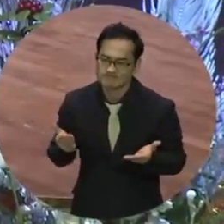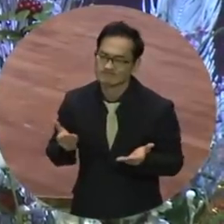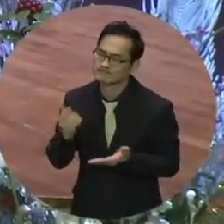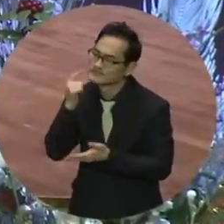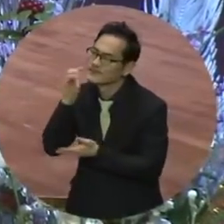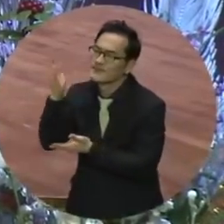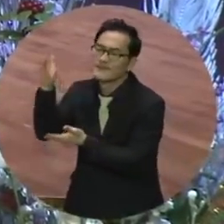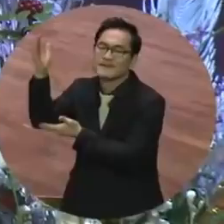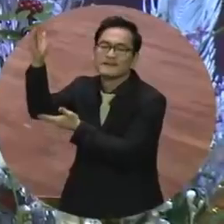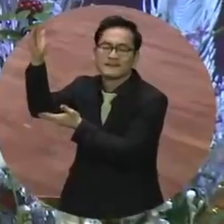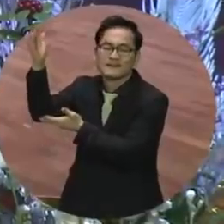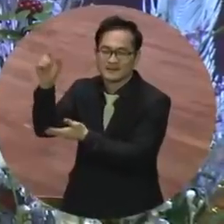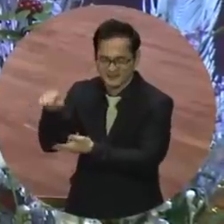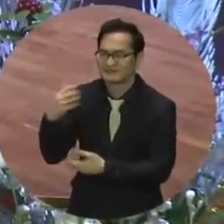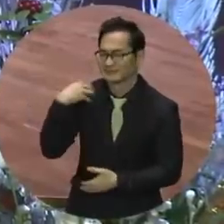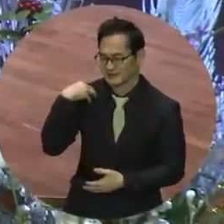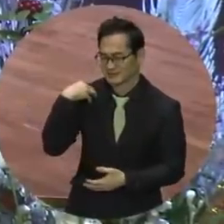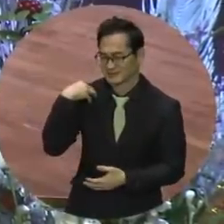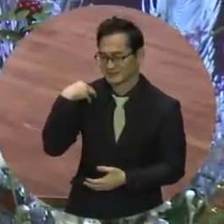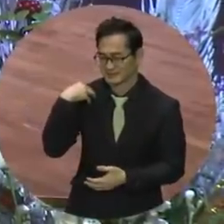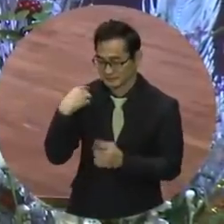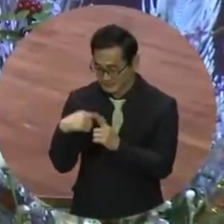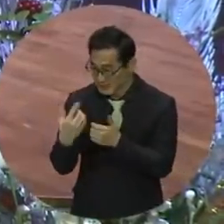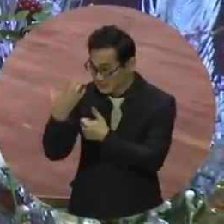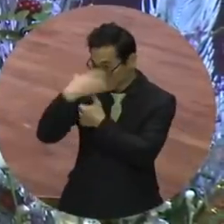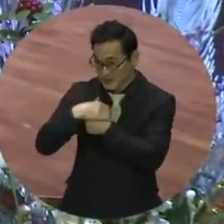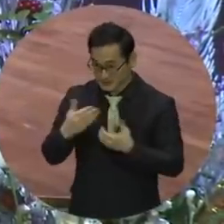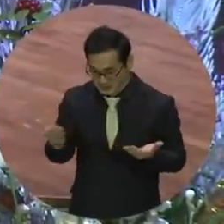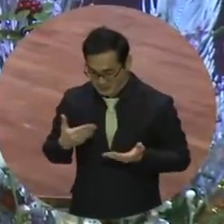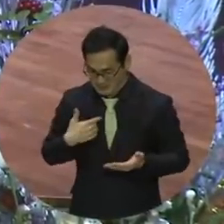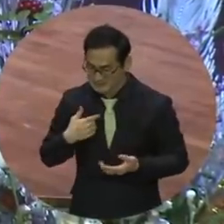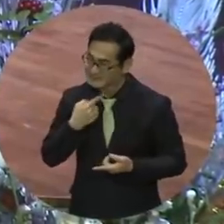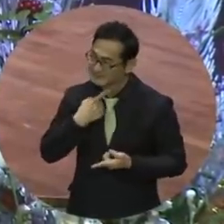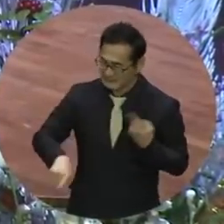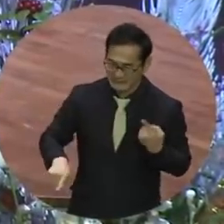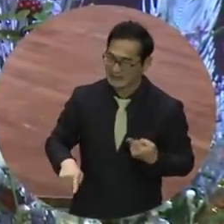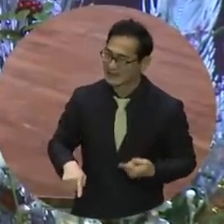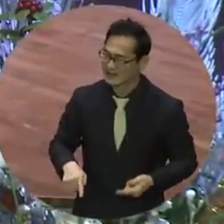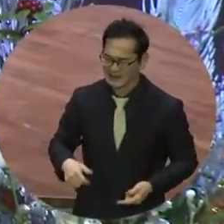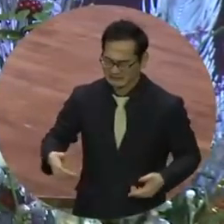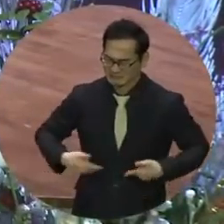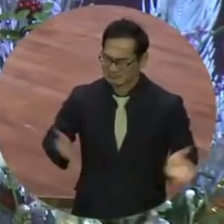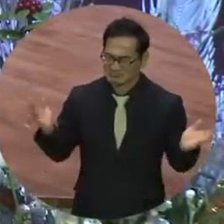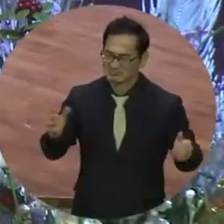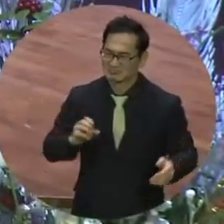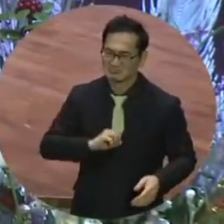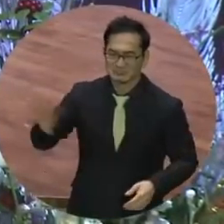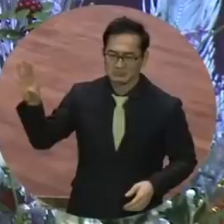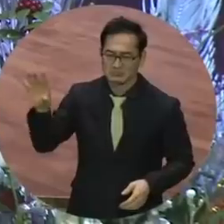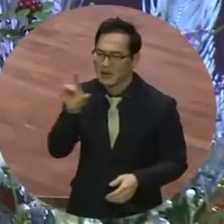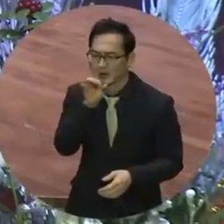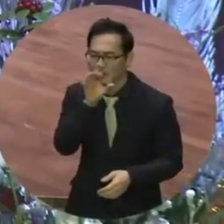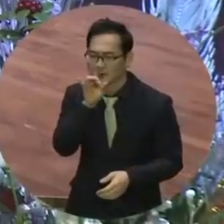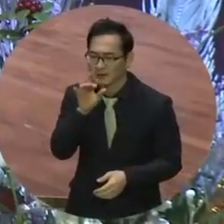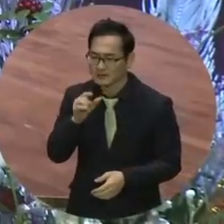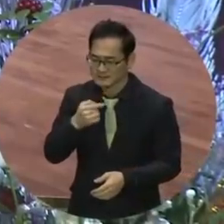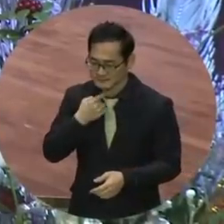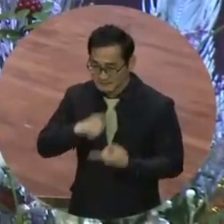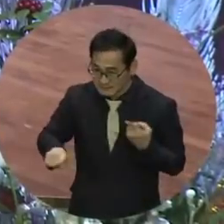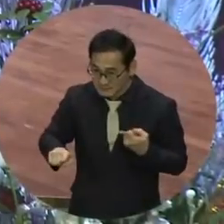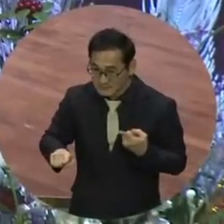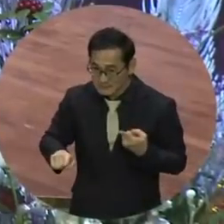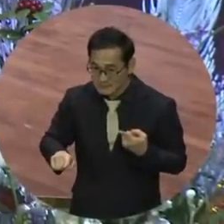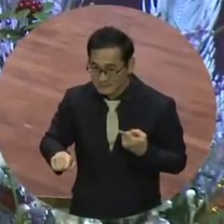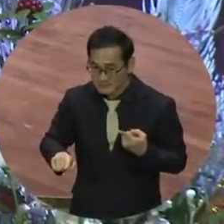주 안에서 직분이 마음에 든다 안 든다가 아니에요. 직분이 마음에 안 들어서